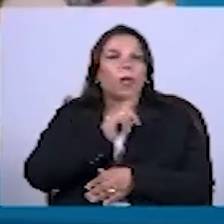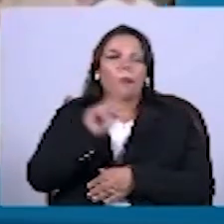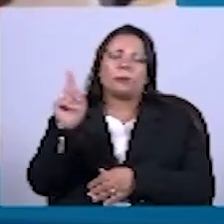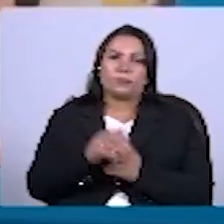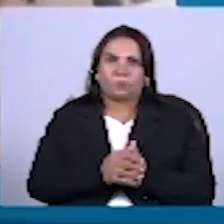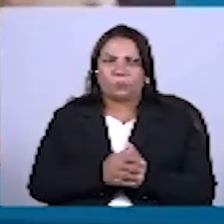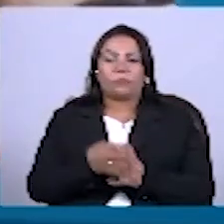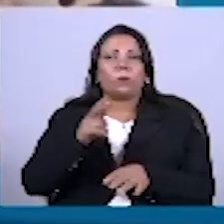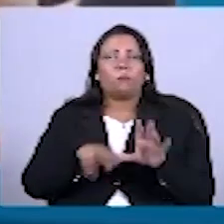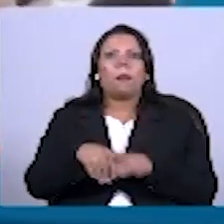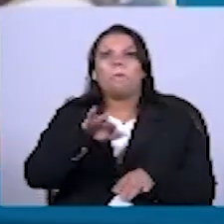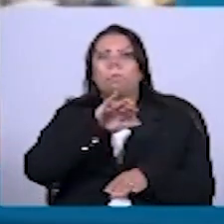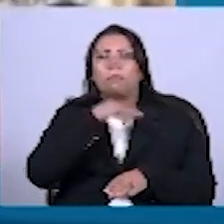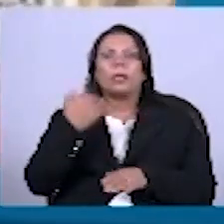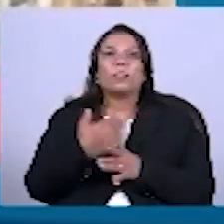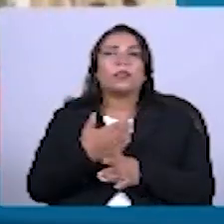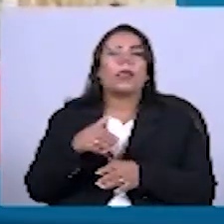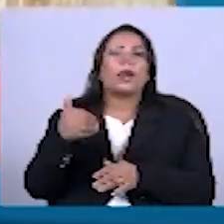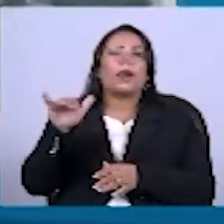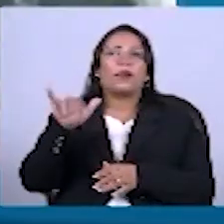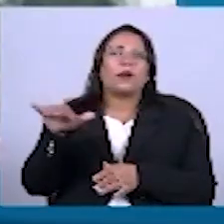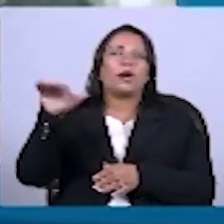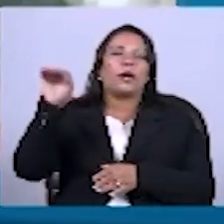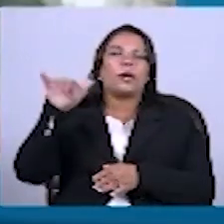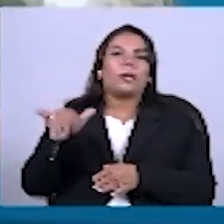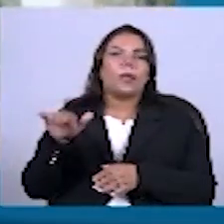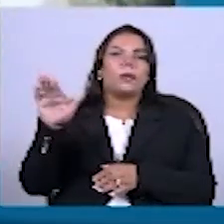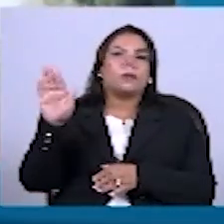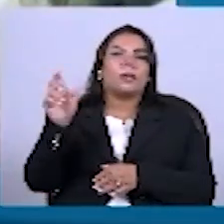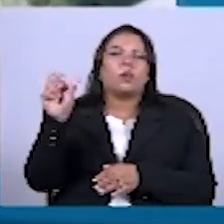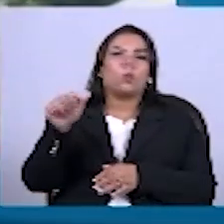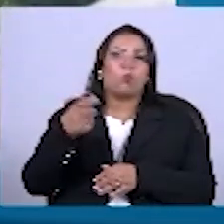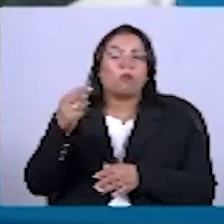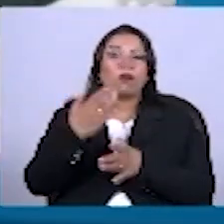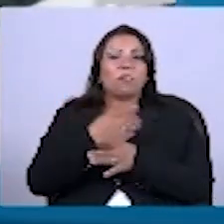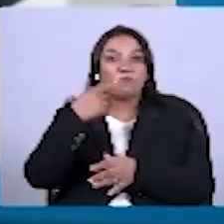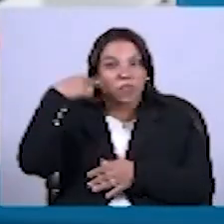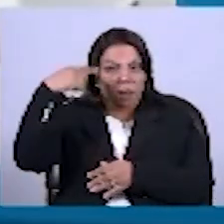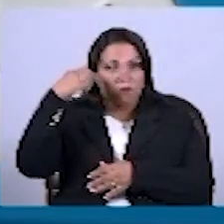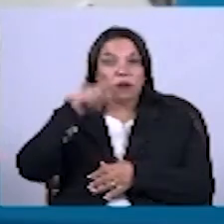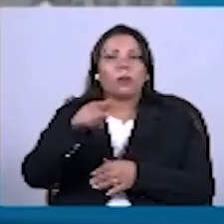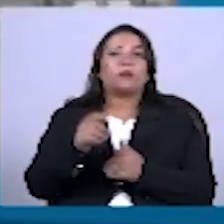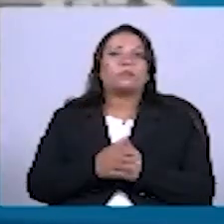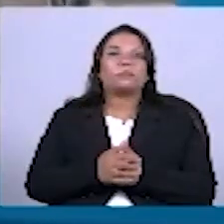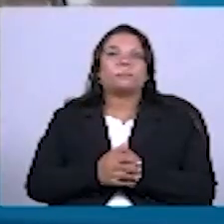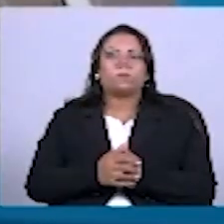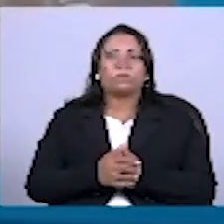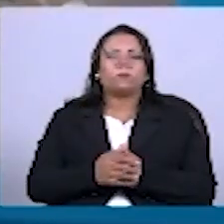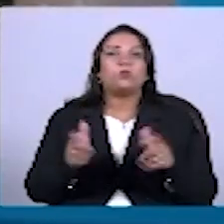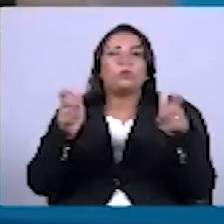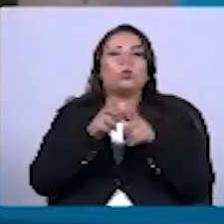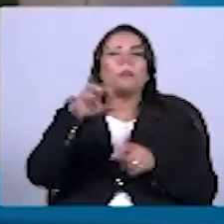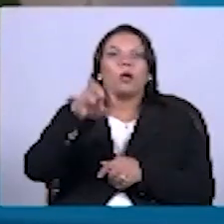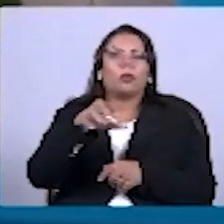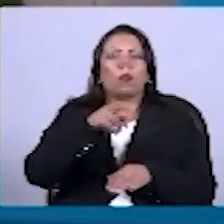طبعا بعد اغتيال يحيى السنوار في اتجاهات عند ا مجتمع